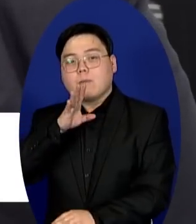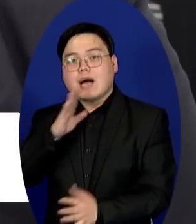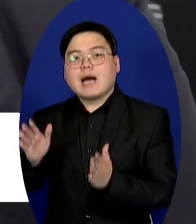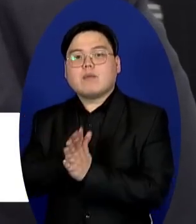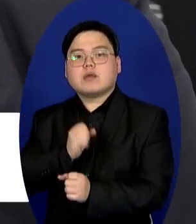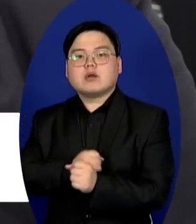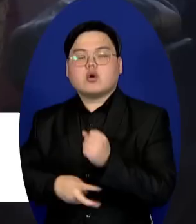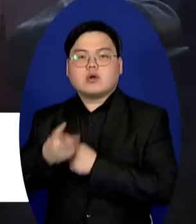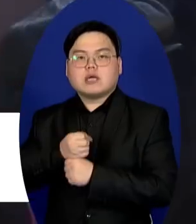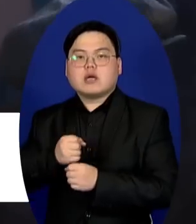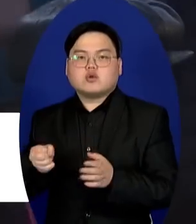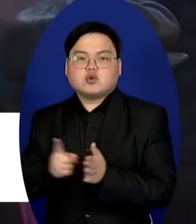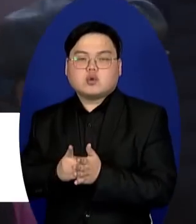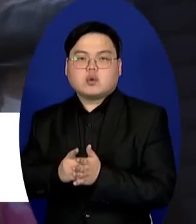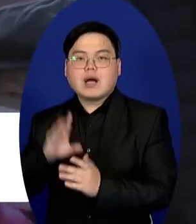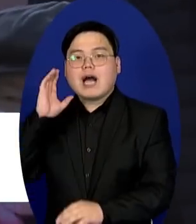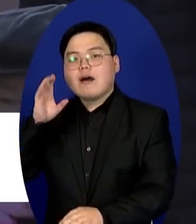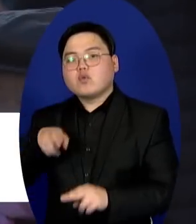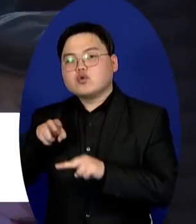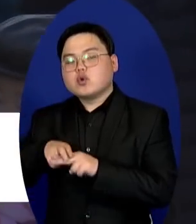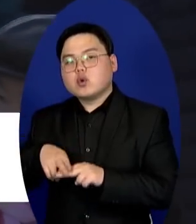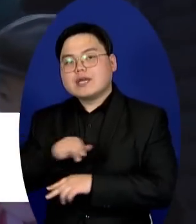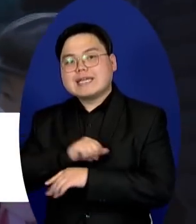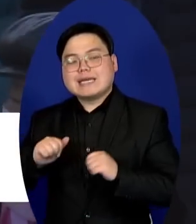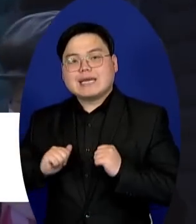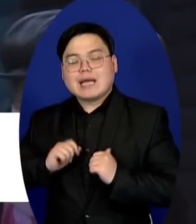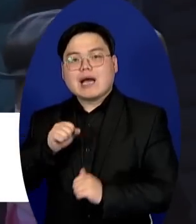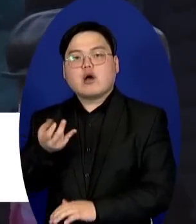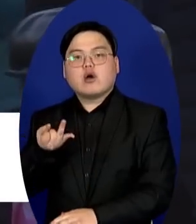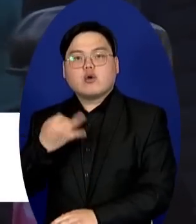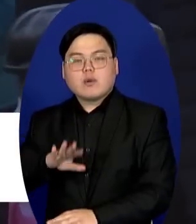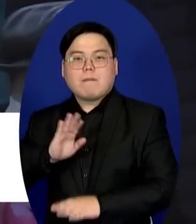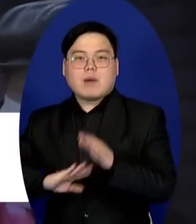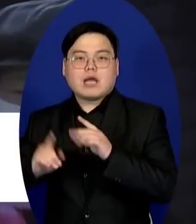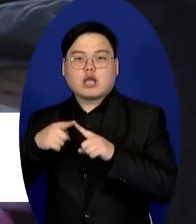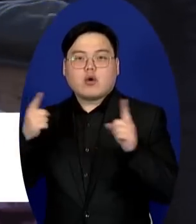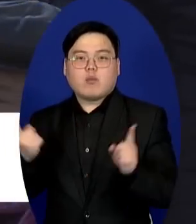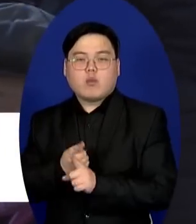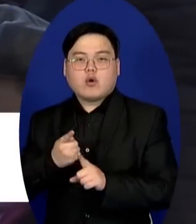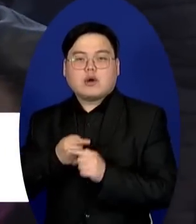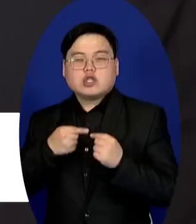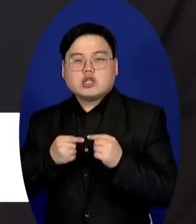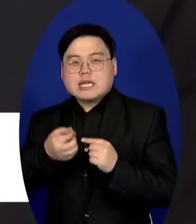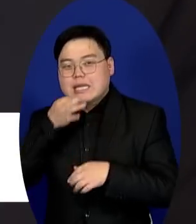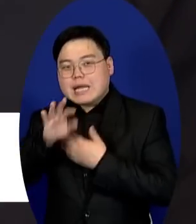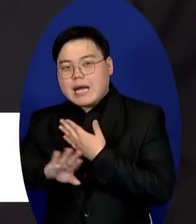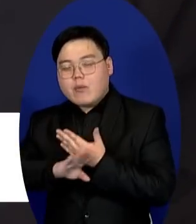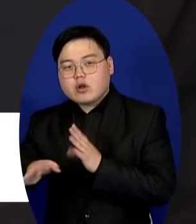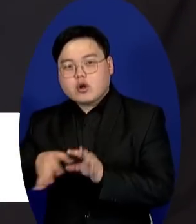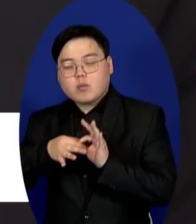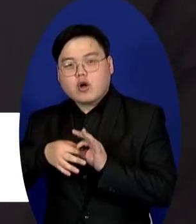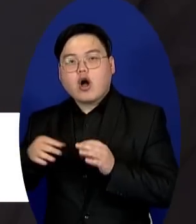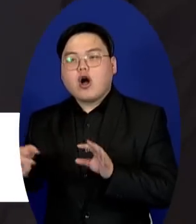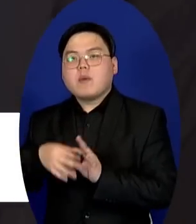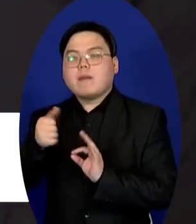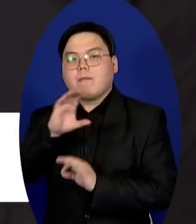хамтын ажил айгүй чухал байна. Нийтийн тээврээр үйлчлүүлж байгаа иргэдийн аюулгүй байдал гэмт хэрэг зөрчлөөс урьдчилан сэргийлэхт зорилгоор холбогдох байгууллагууд